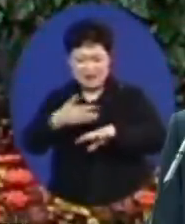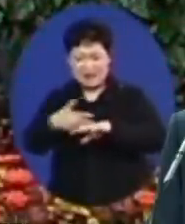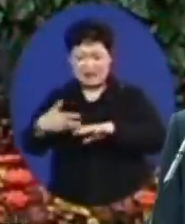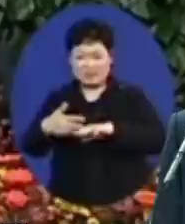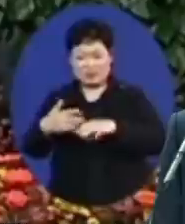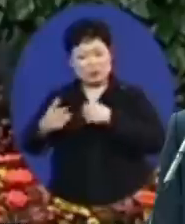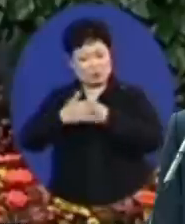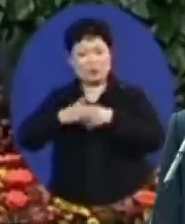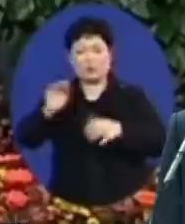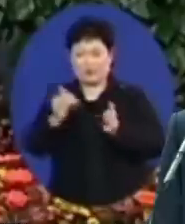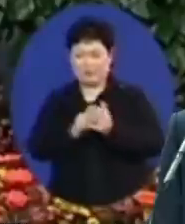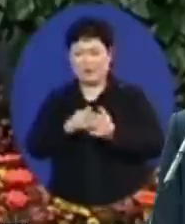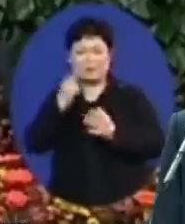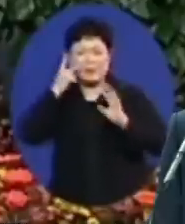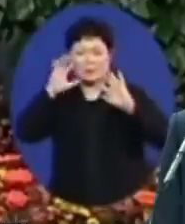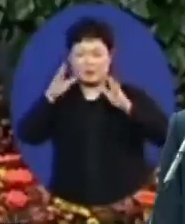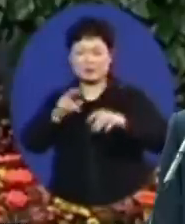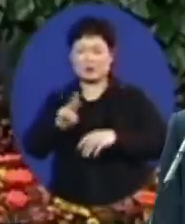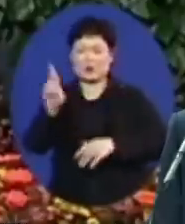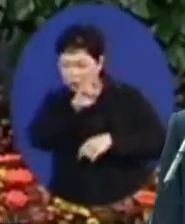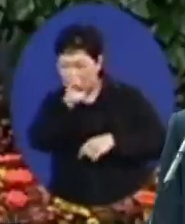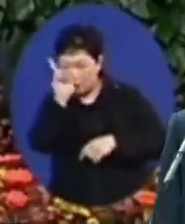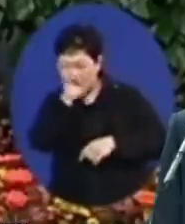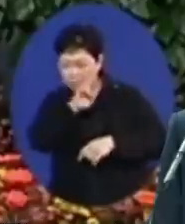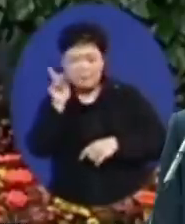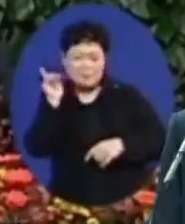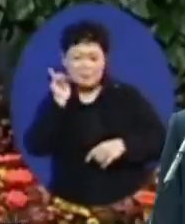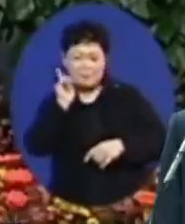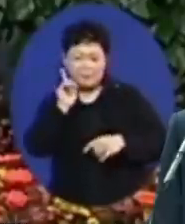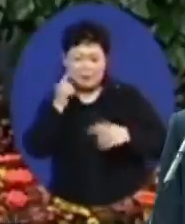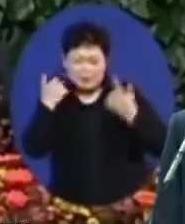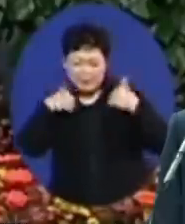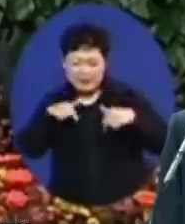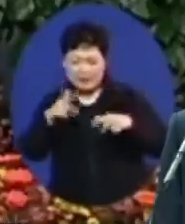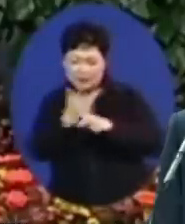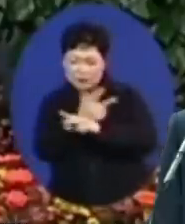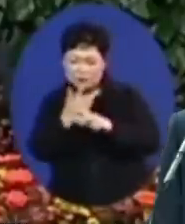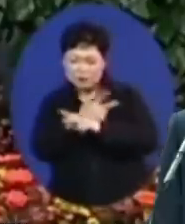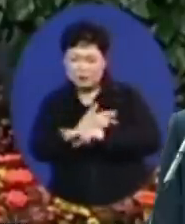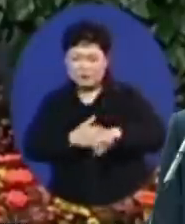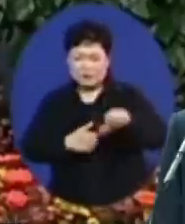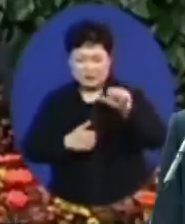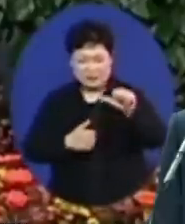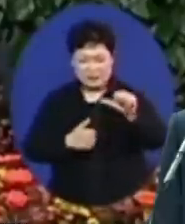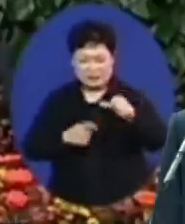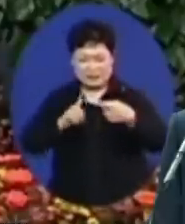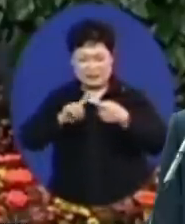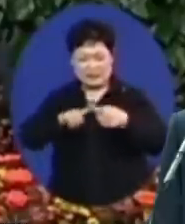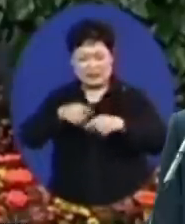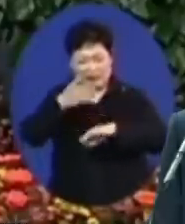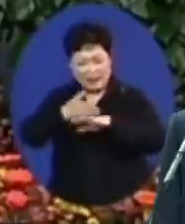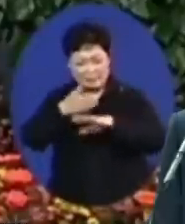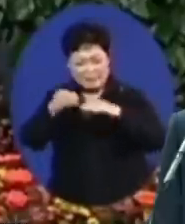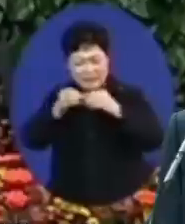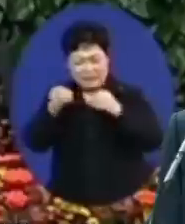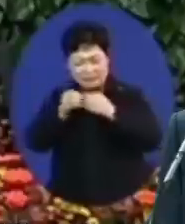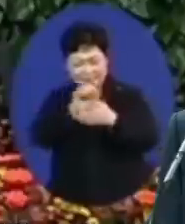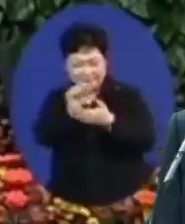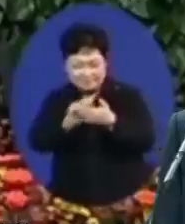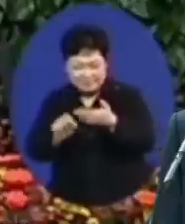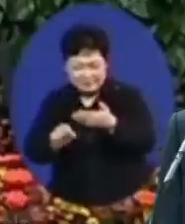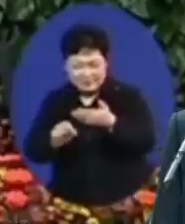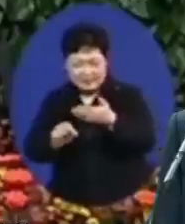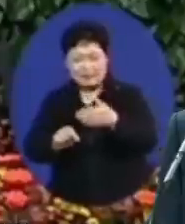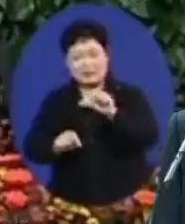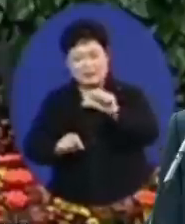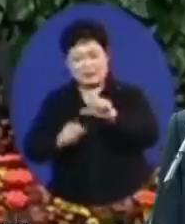캘리포니아 주 주립대 로버트 에드몬드 교수는 매일 또는 매주 5개씩 고마웠던 글을 쓰게 했던 사람들과 그렇지 않은